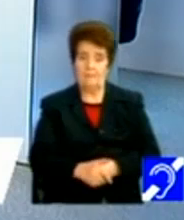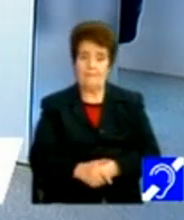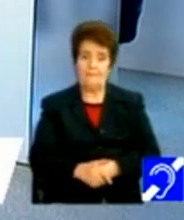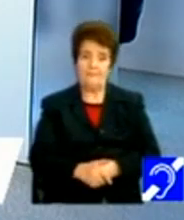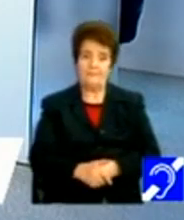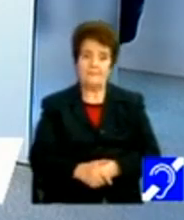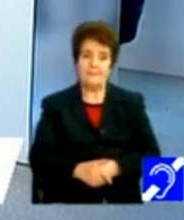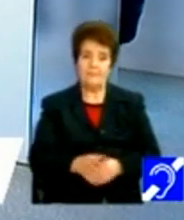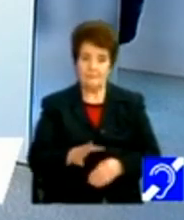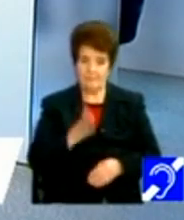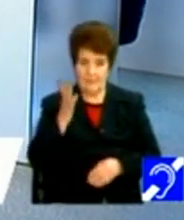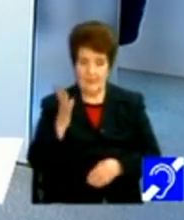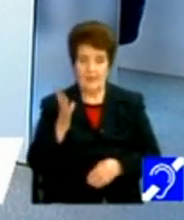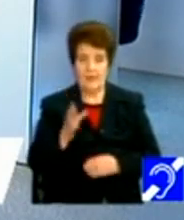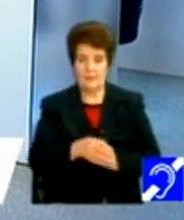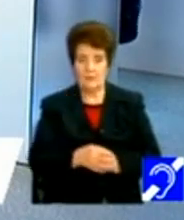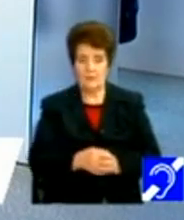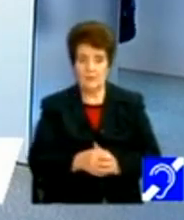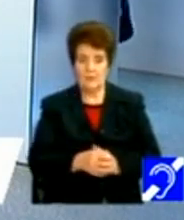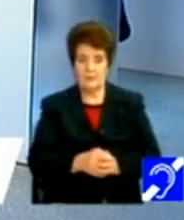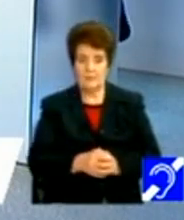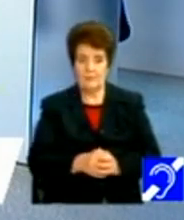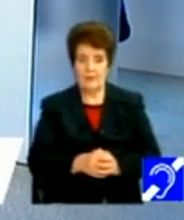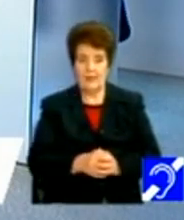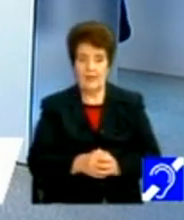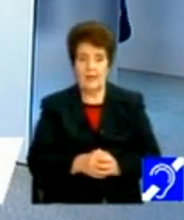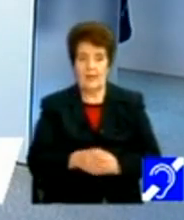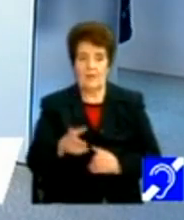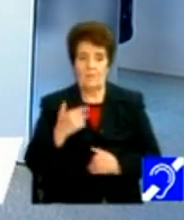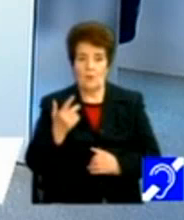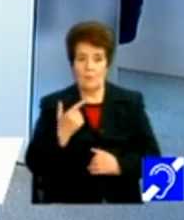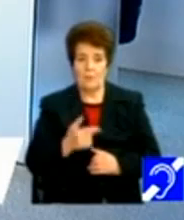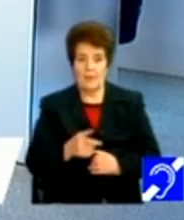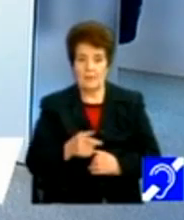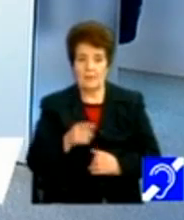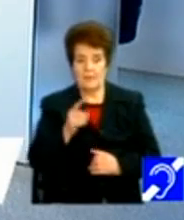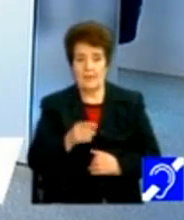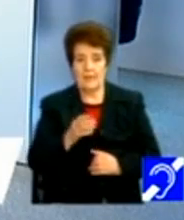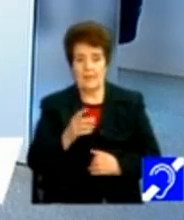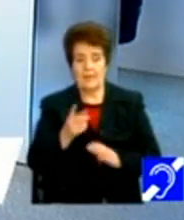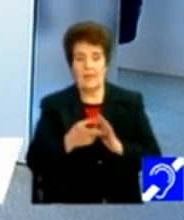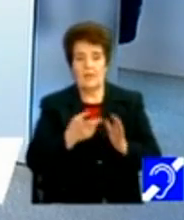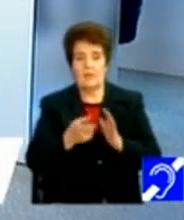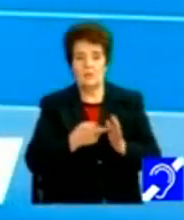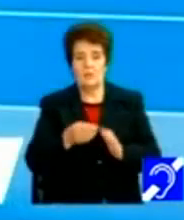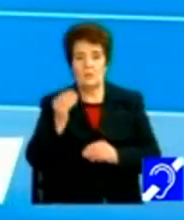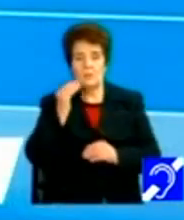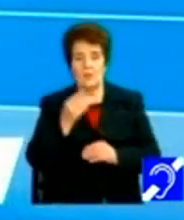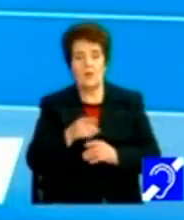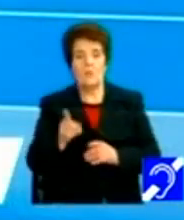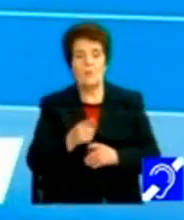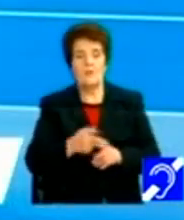nu ar ajunge la 30%, sunt departe. Vorbesc de cifre date de sondajele de opinie. Cum explicați acest